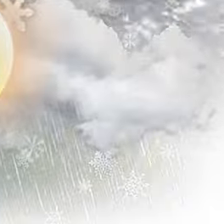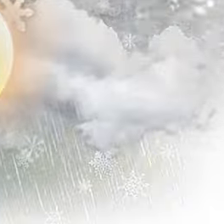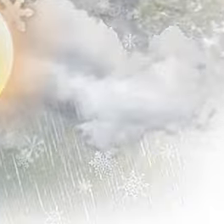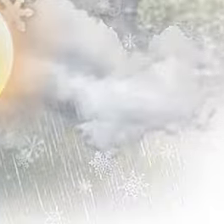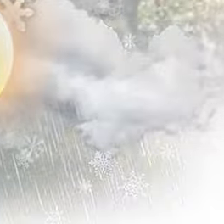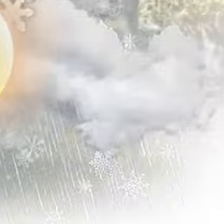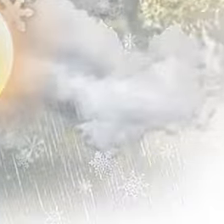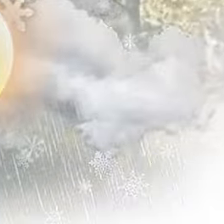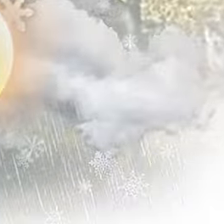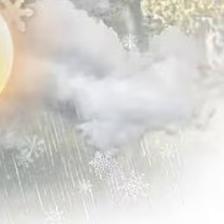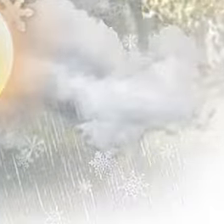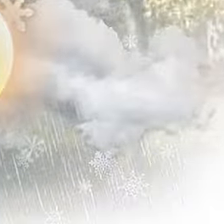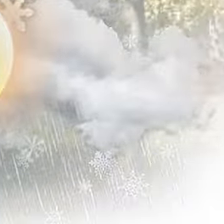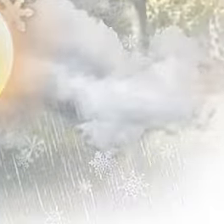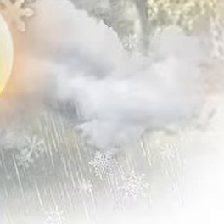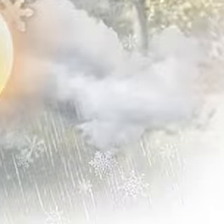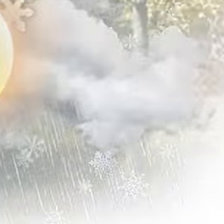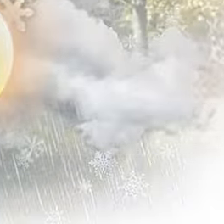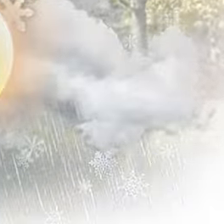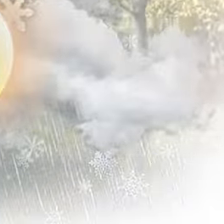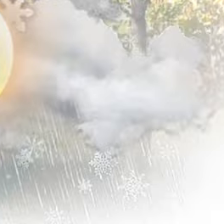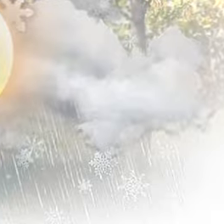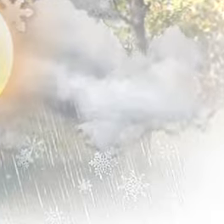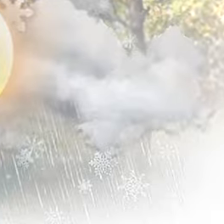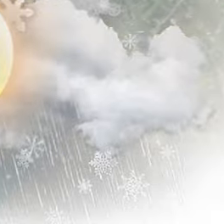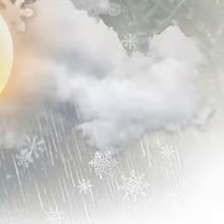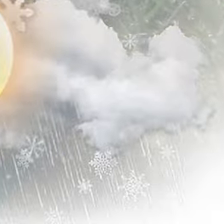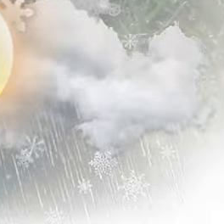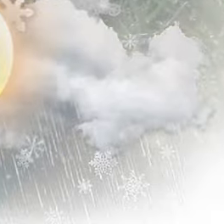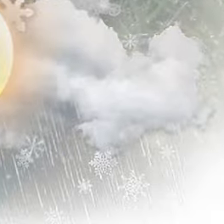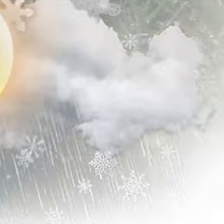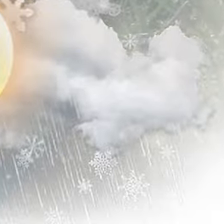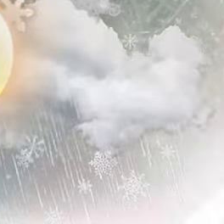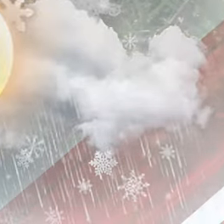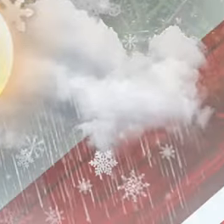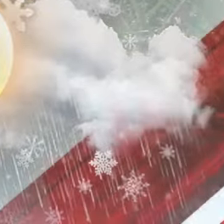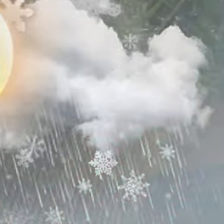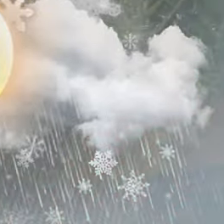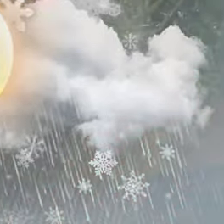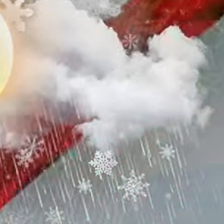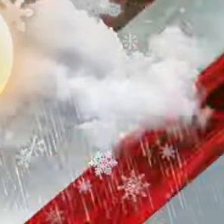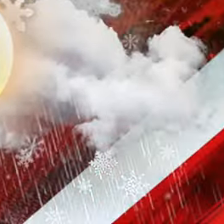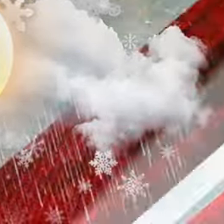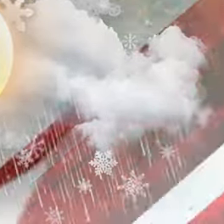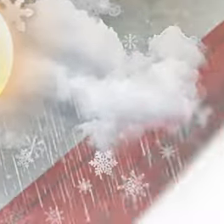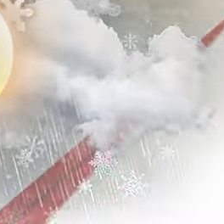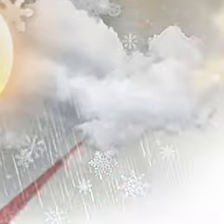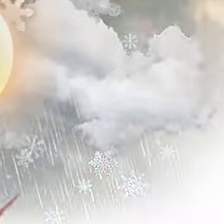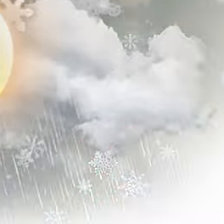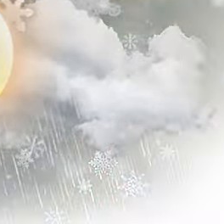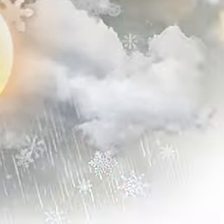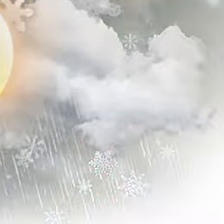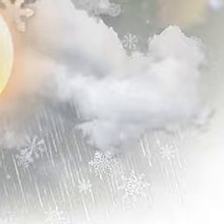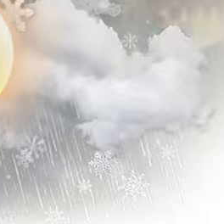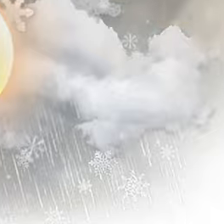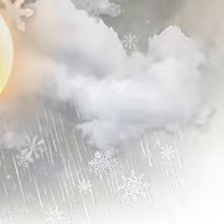Воранаве, Астраўцы, Смаргоні, Дзятлаве і Карэлічах каля 0 градусаў раніцай і да плюс 1 днём і